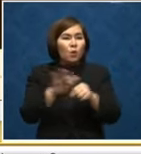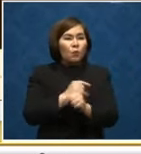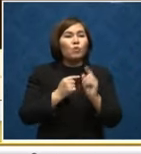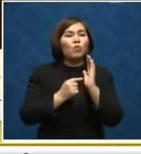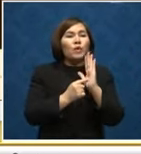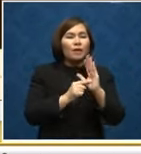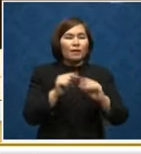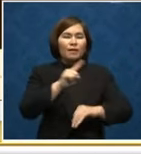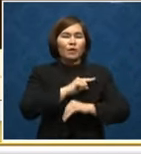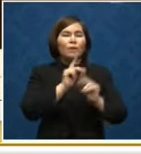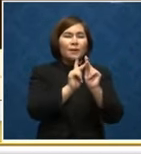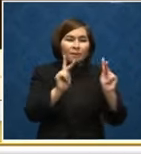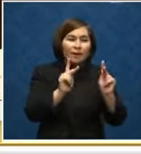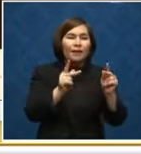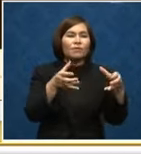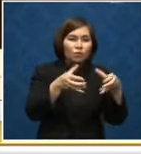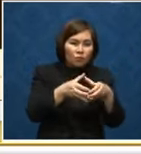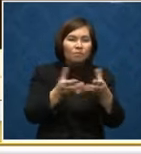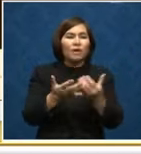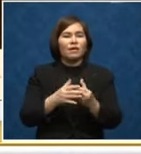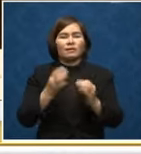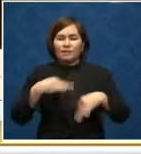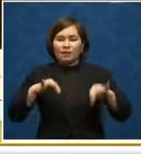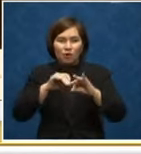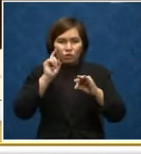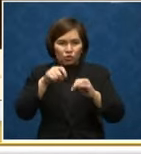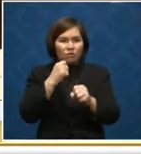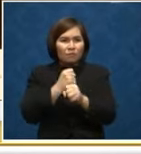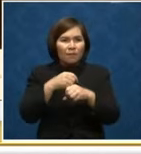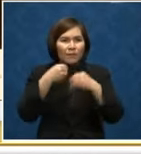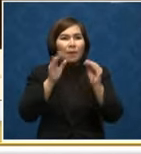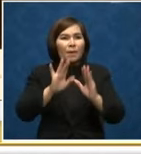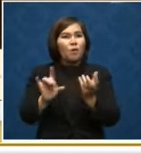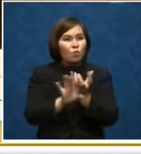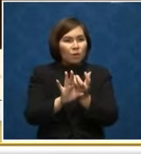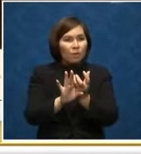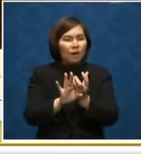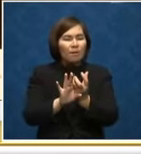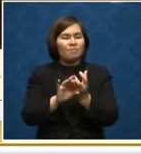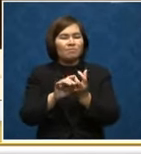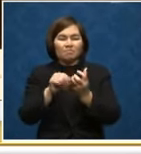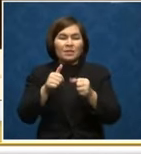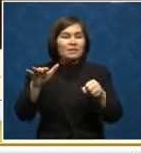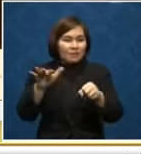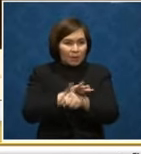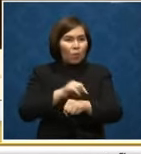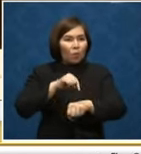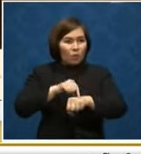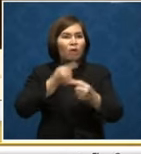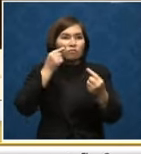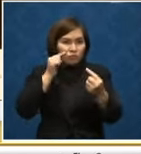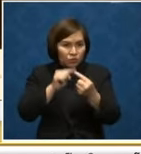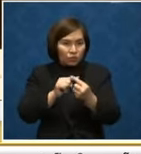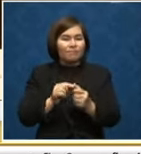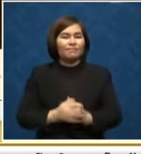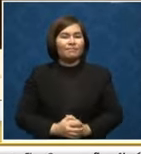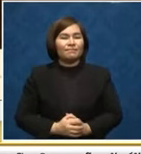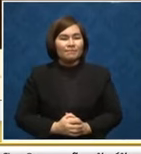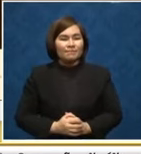การมีอะไรซึ่งจะต้องพยายามให้มันมีคุณภาพคุ้มค่ากับเวลาที่เรามาอยู่ในสภ